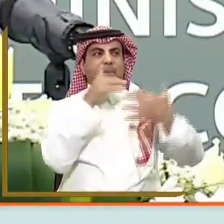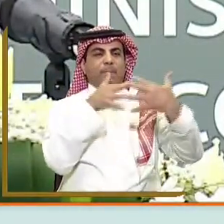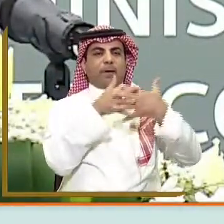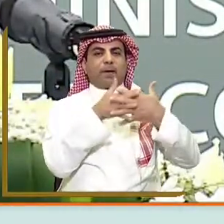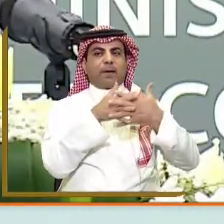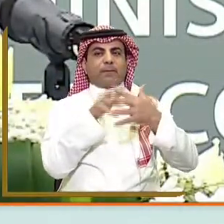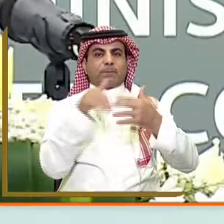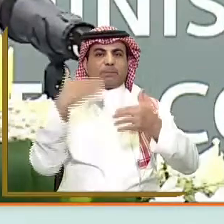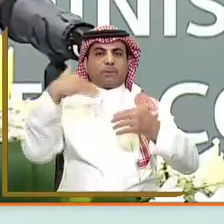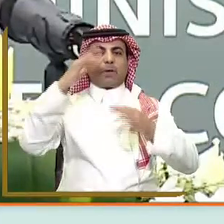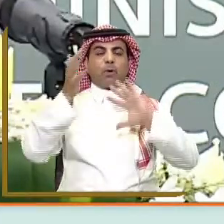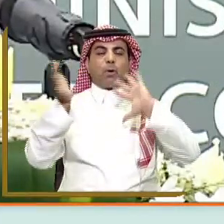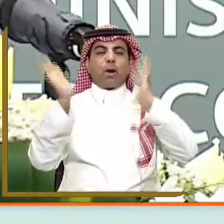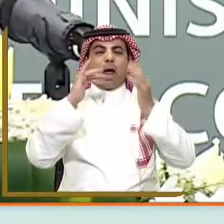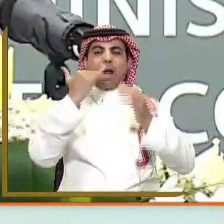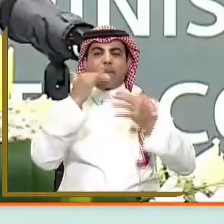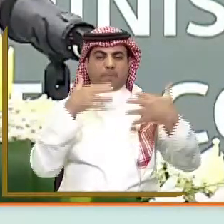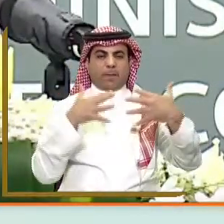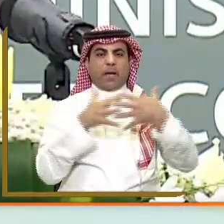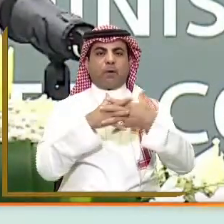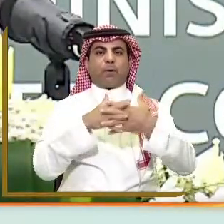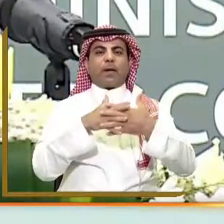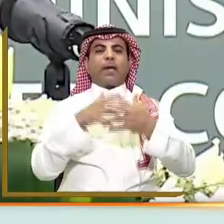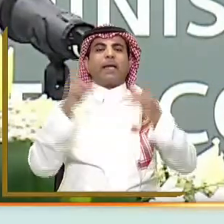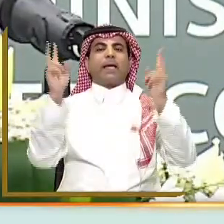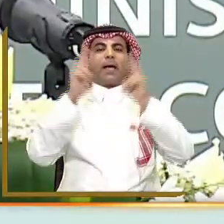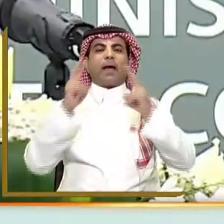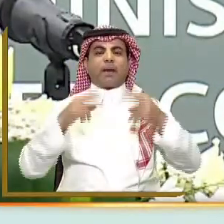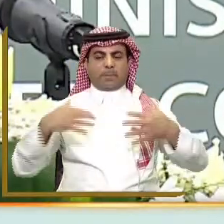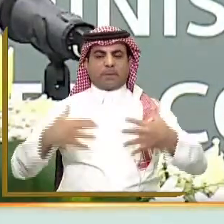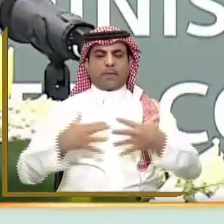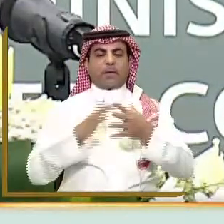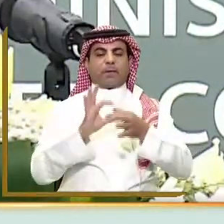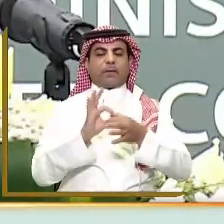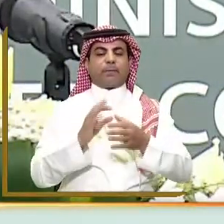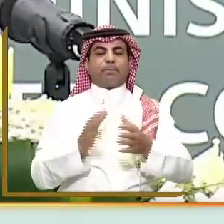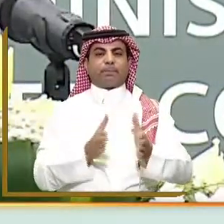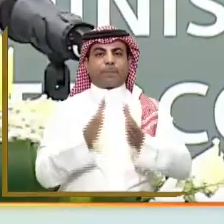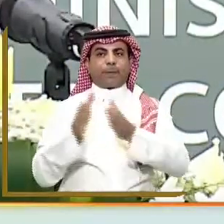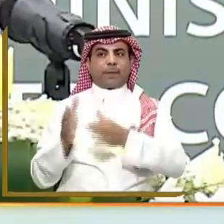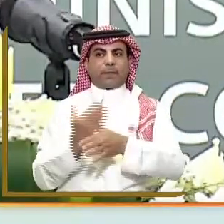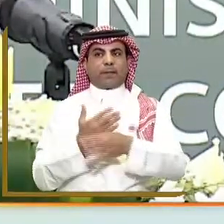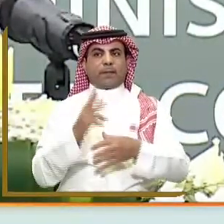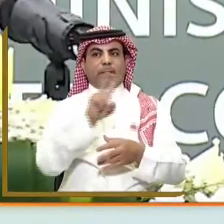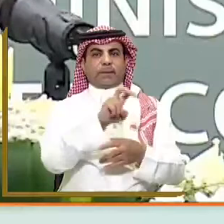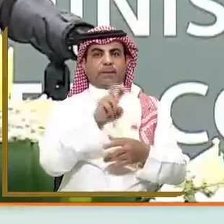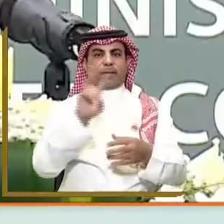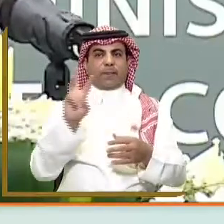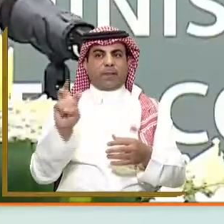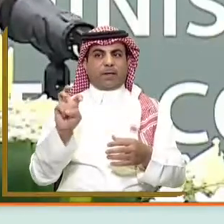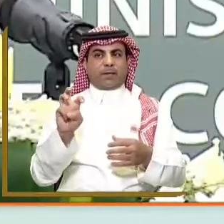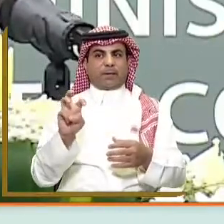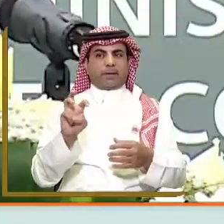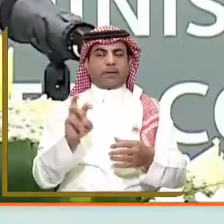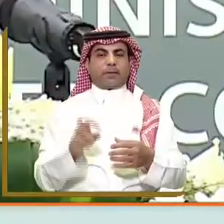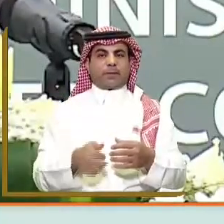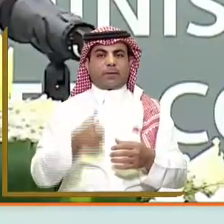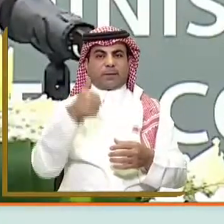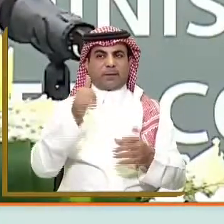العالم بإذن الله، وهو ما نعول عليه إن شاء الله. وفي إطار رؤية المملكة